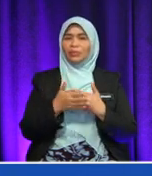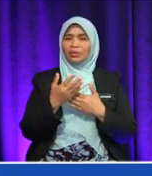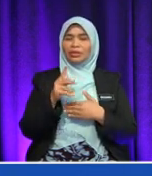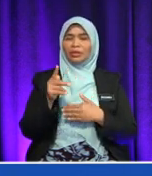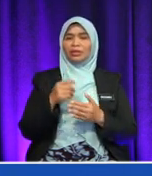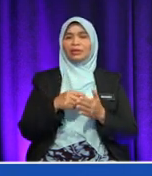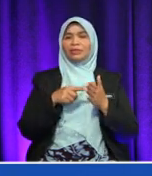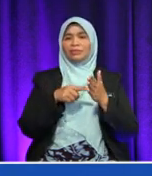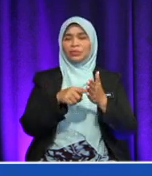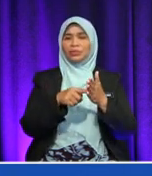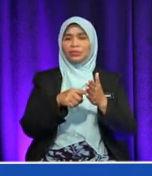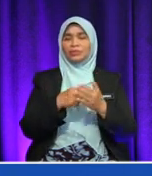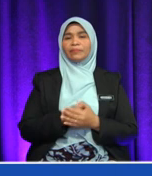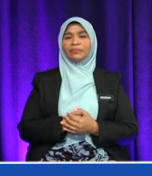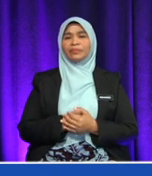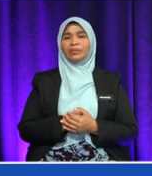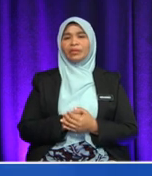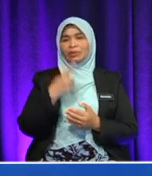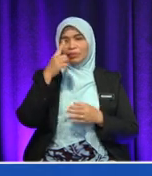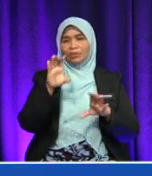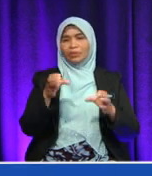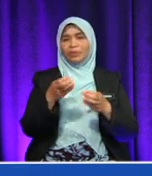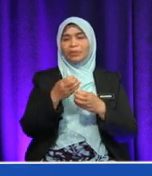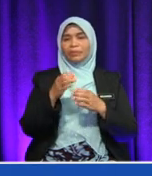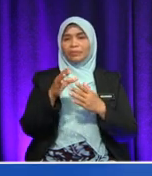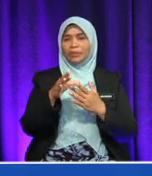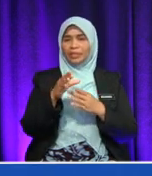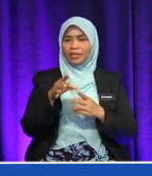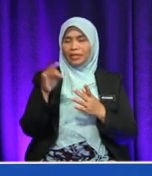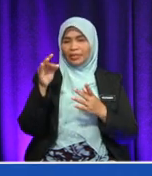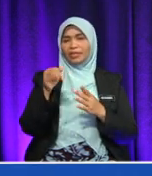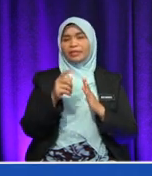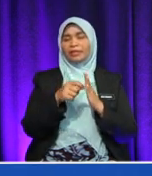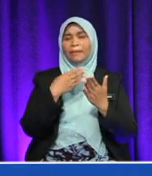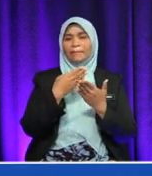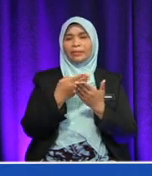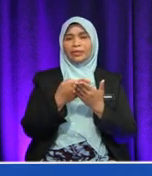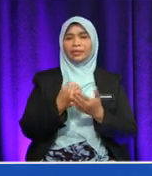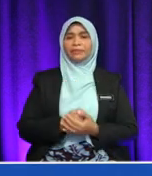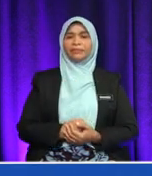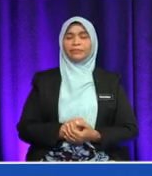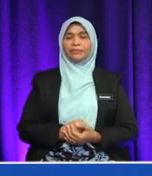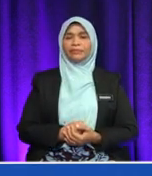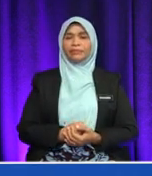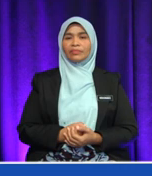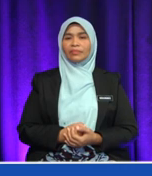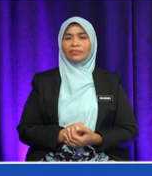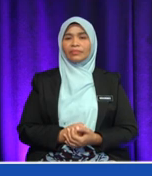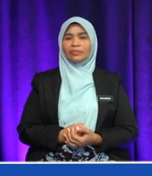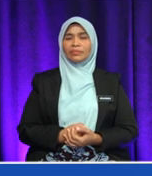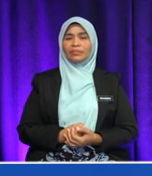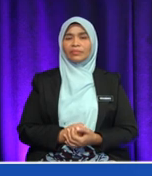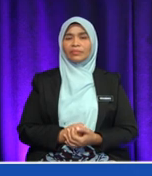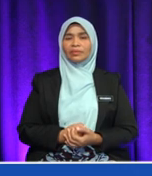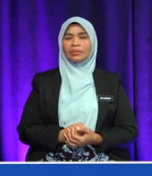petunjuk pilihan yang terbaik Oke terima kasih Raja bakis Natasha